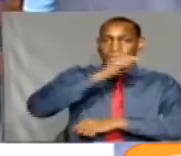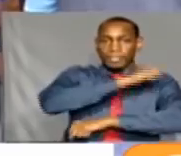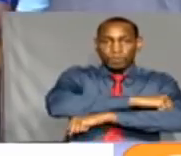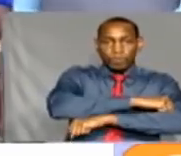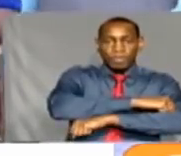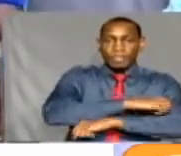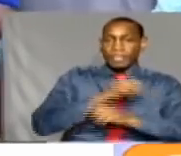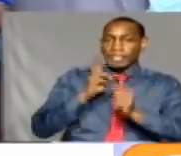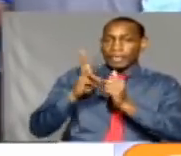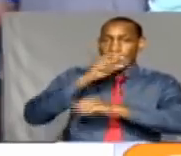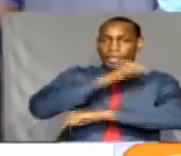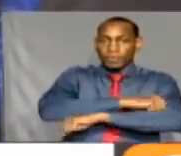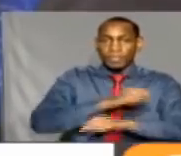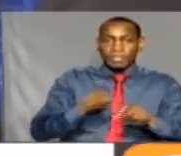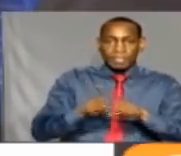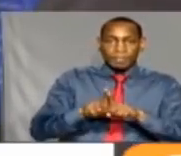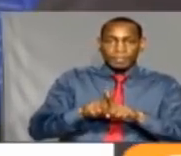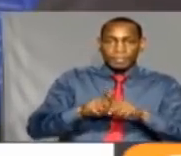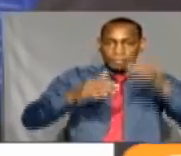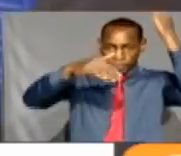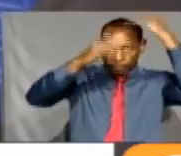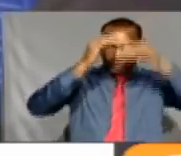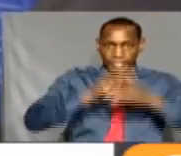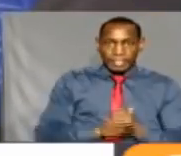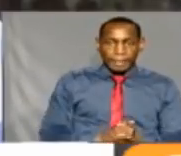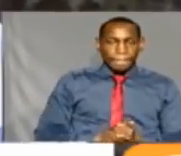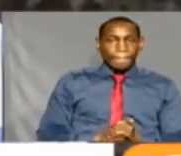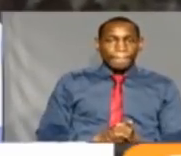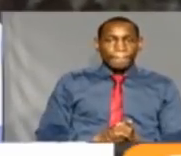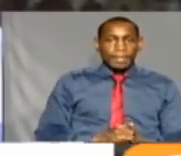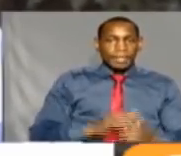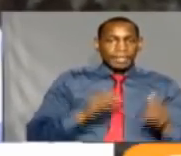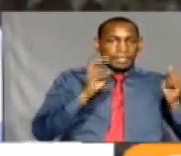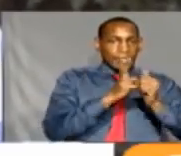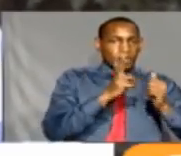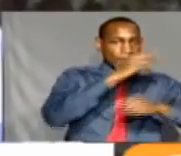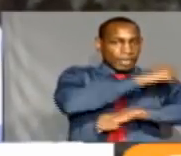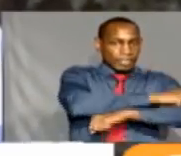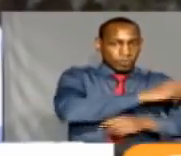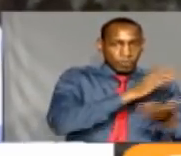katika shule za sekondari na vyuo vikuu nchini. Secondary school we are giving them